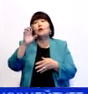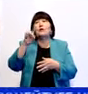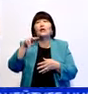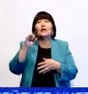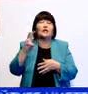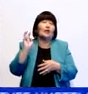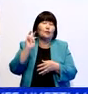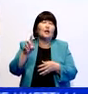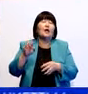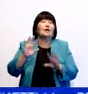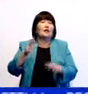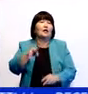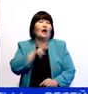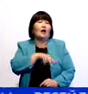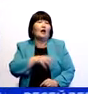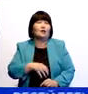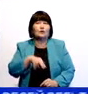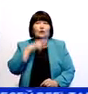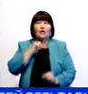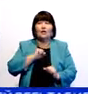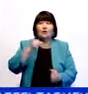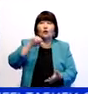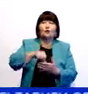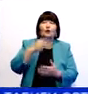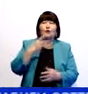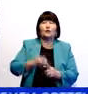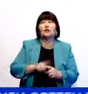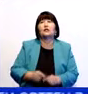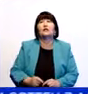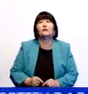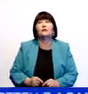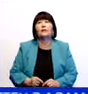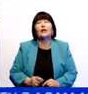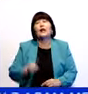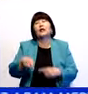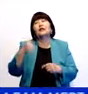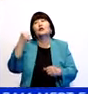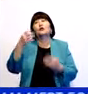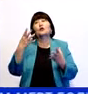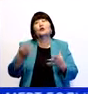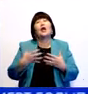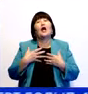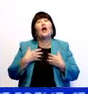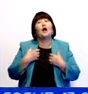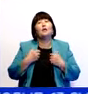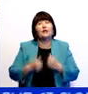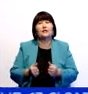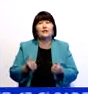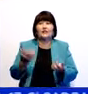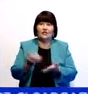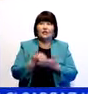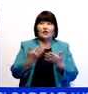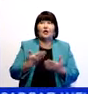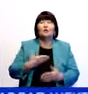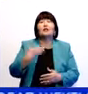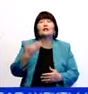барған. Жарқыраған төсбелгілері көзсіз ерлігінің көрінісіндей. Келесі жеңіс күніне аман есен жете беріңіз. Біз